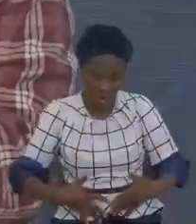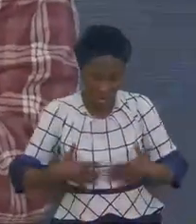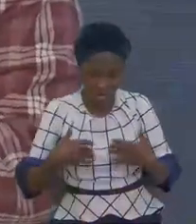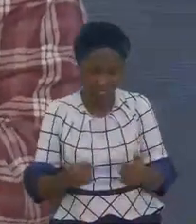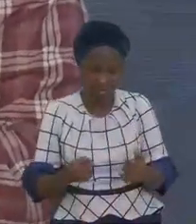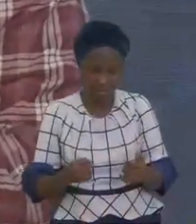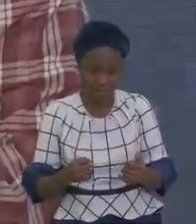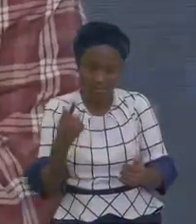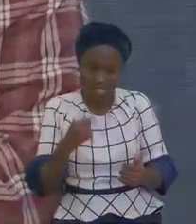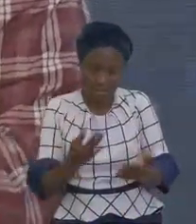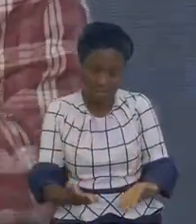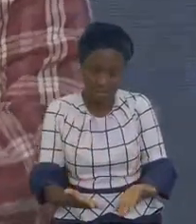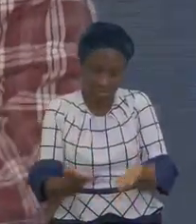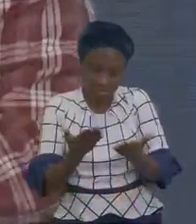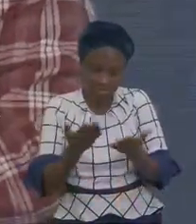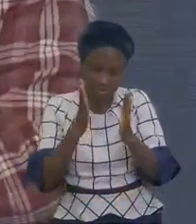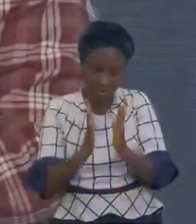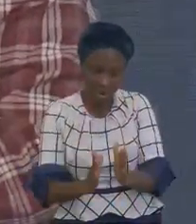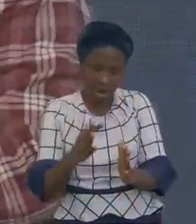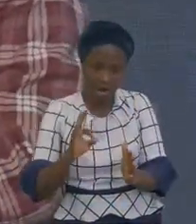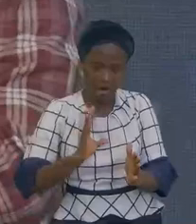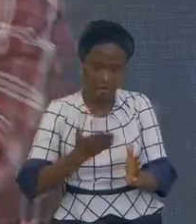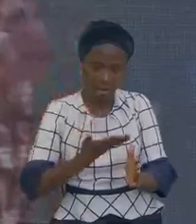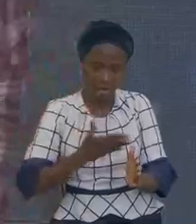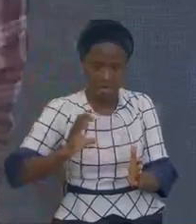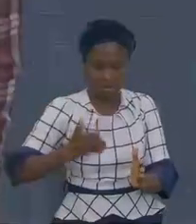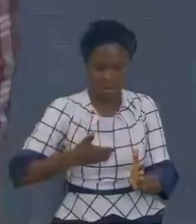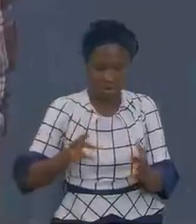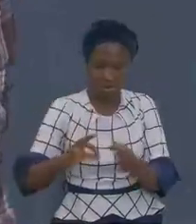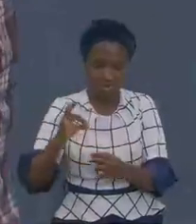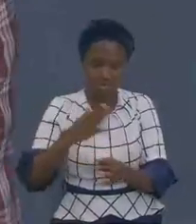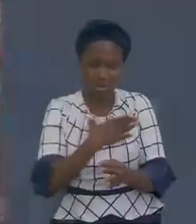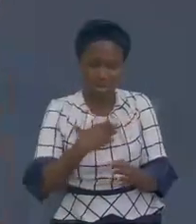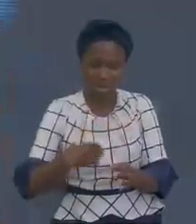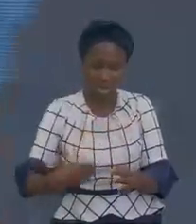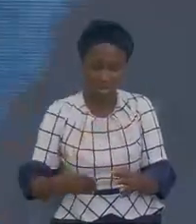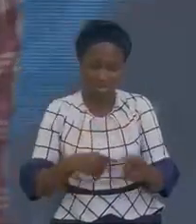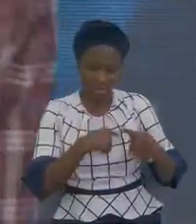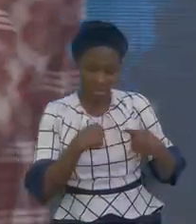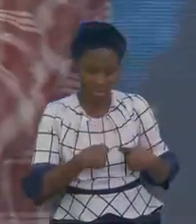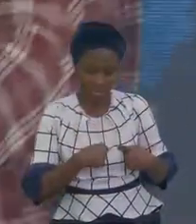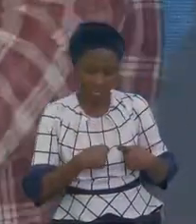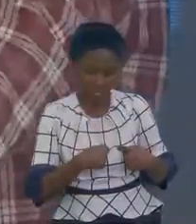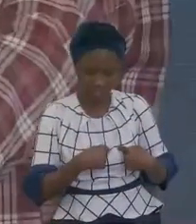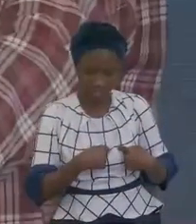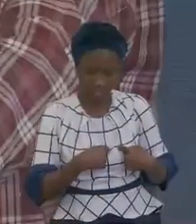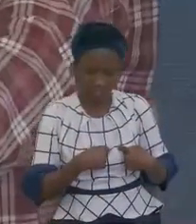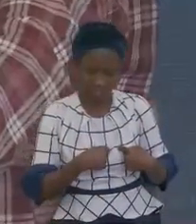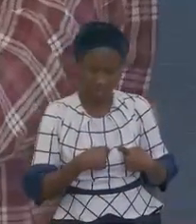nos âmes, nos esprits et nos cœurs. C'est toi qui guéris nos